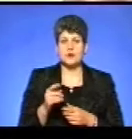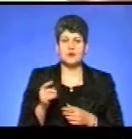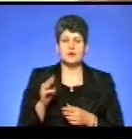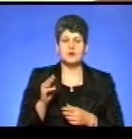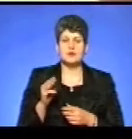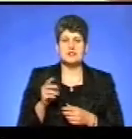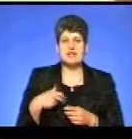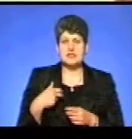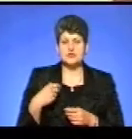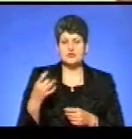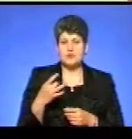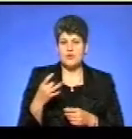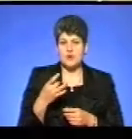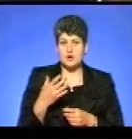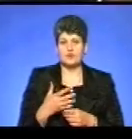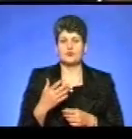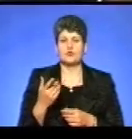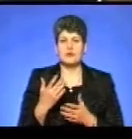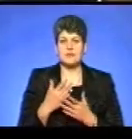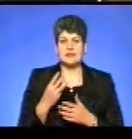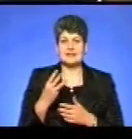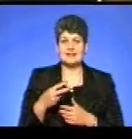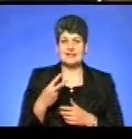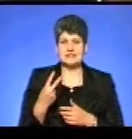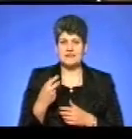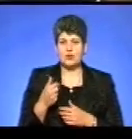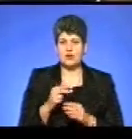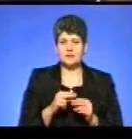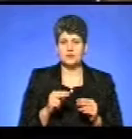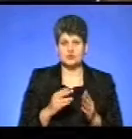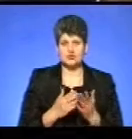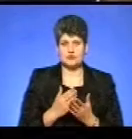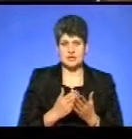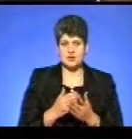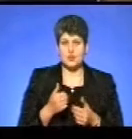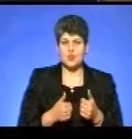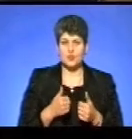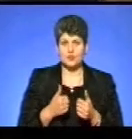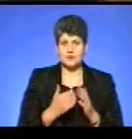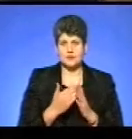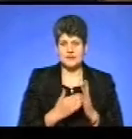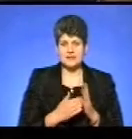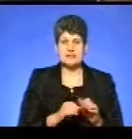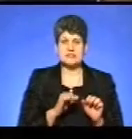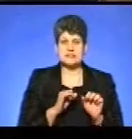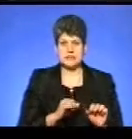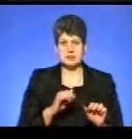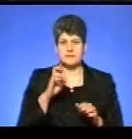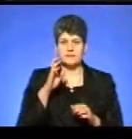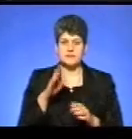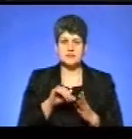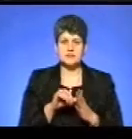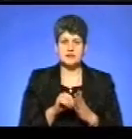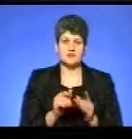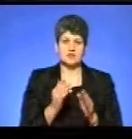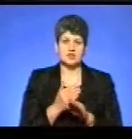ступенів Заліщицького району має 32 роки педагогічного стажу. У конкурсній номінації «Захист вітчизни» представив